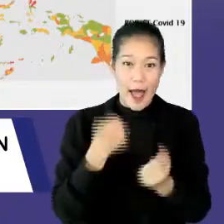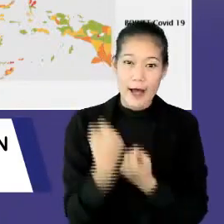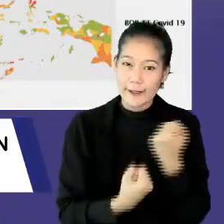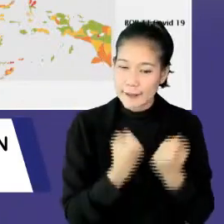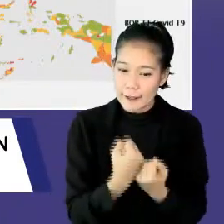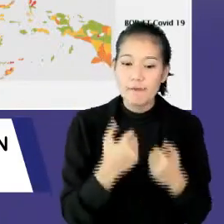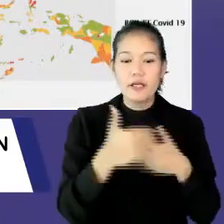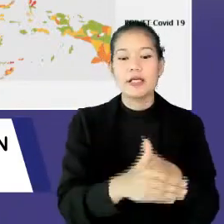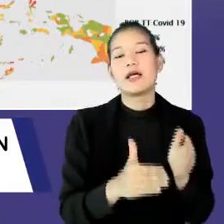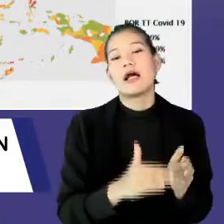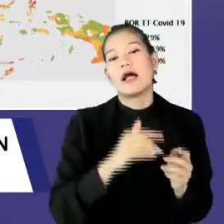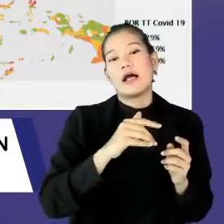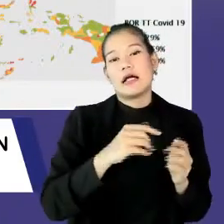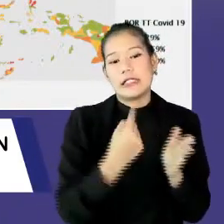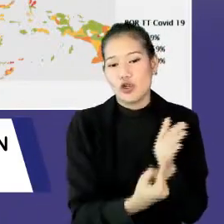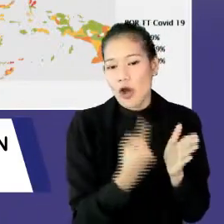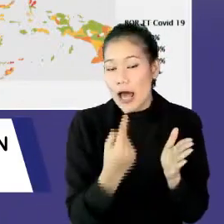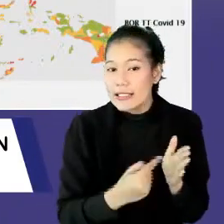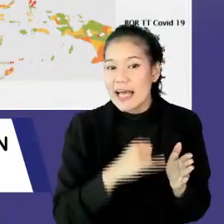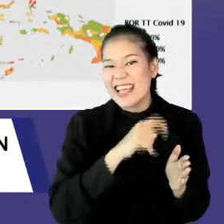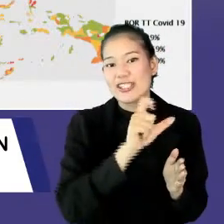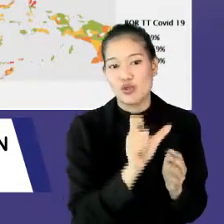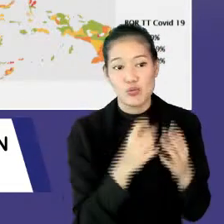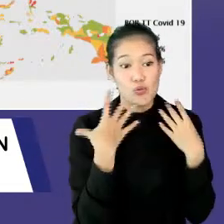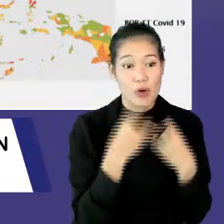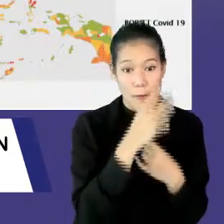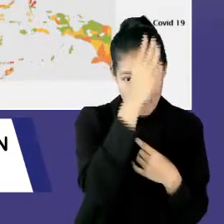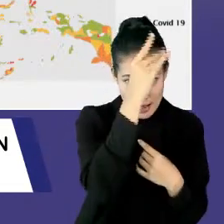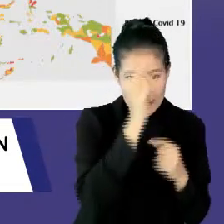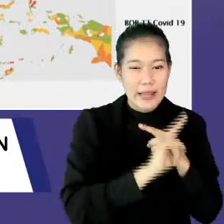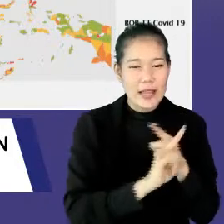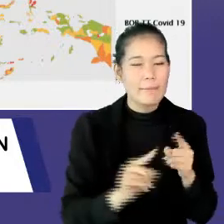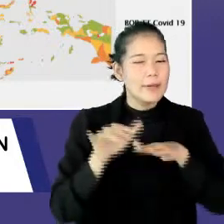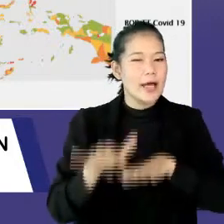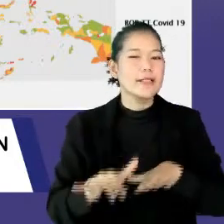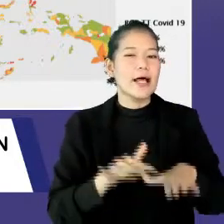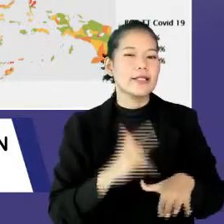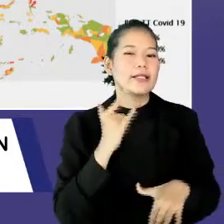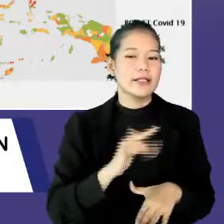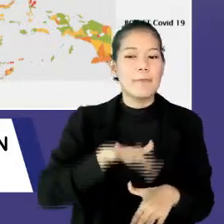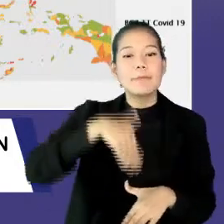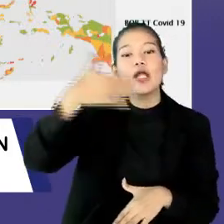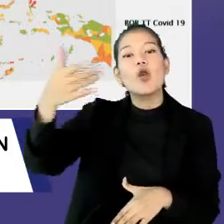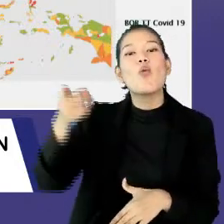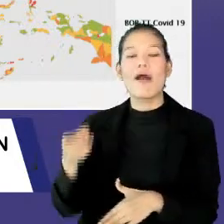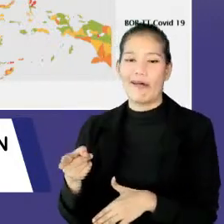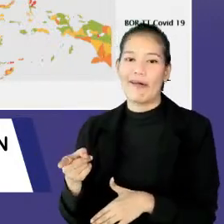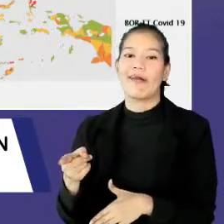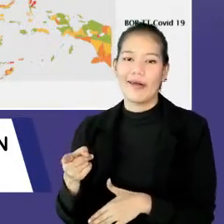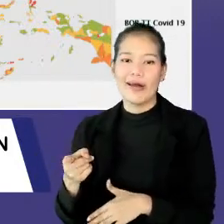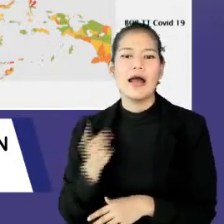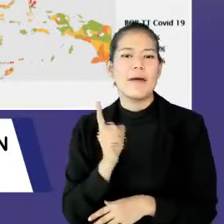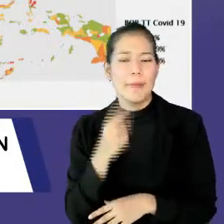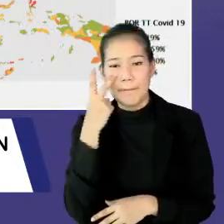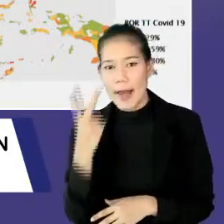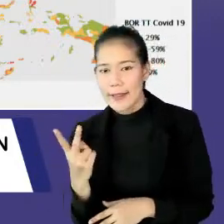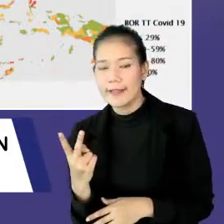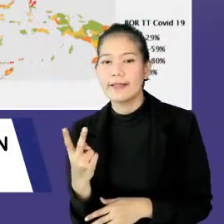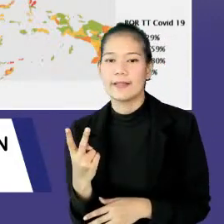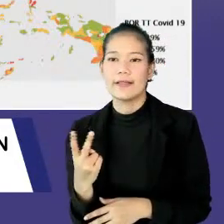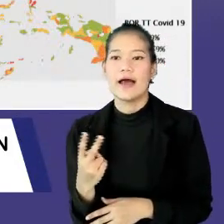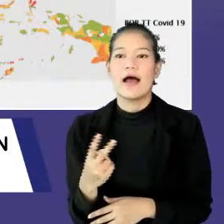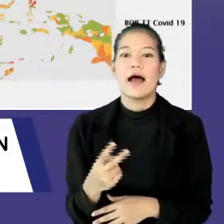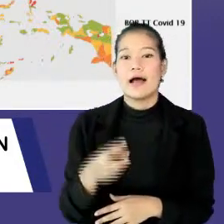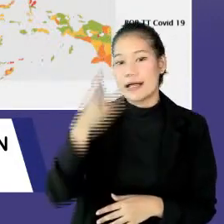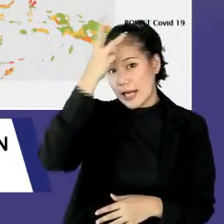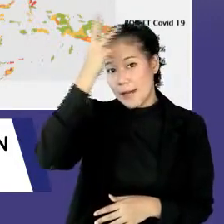bor isolasi, bor ICU di Pulau Jawa dan Bali, tetap harus waspada untuk daerah-daerah di luar Pulau Jawa sebenarnya. Karena kita melihat nih, ada